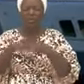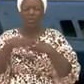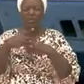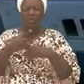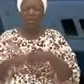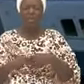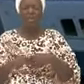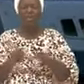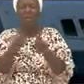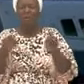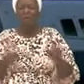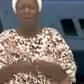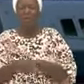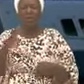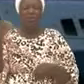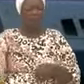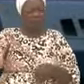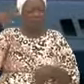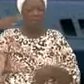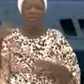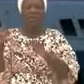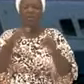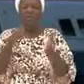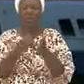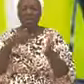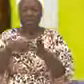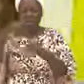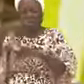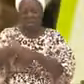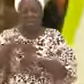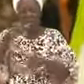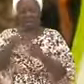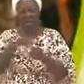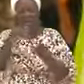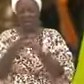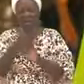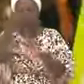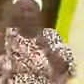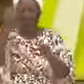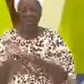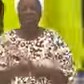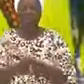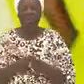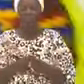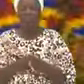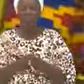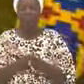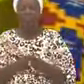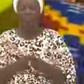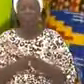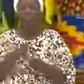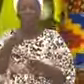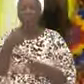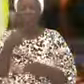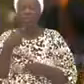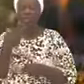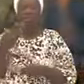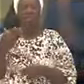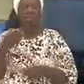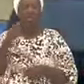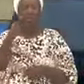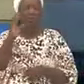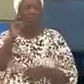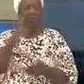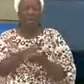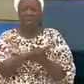bon ta grâce fait le ce soit aux nobles jésus j'ai dit quand